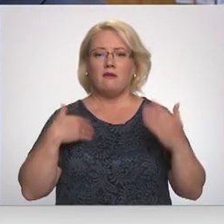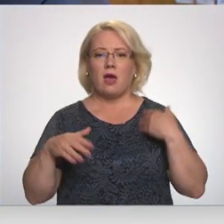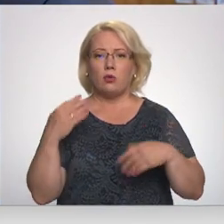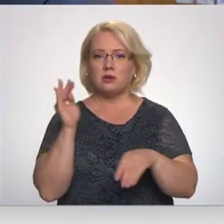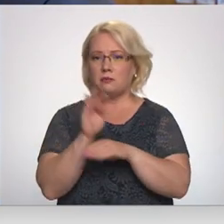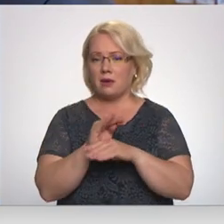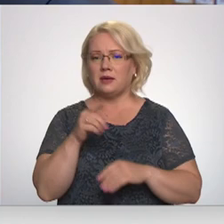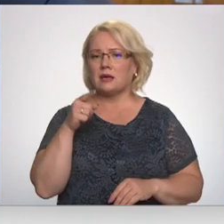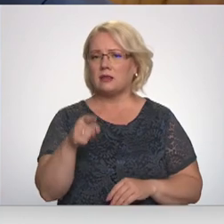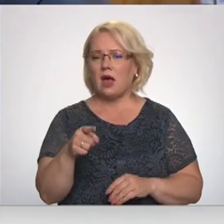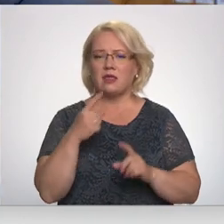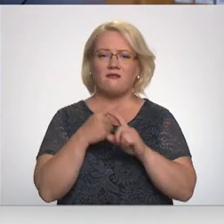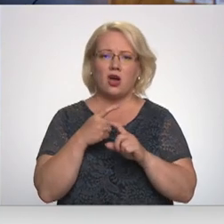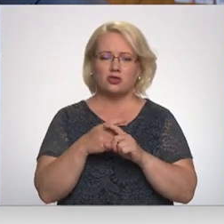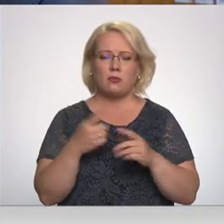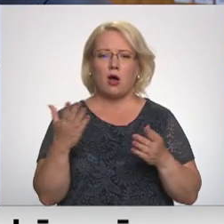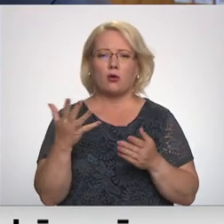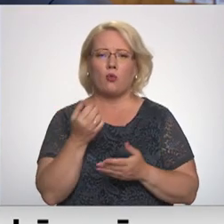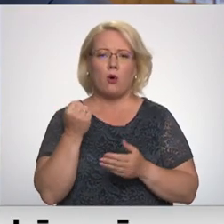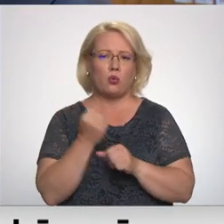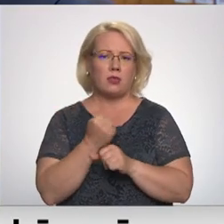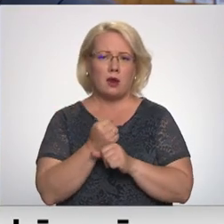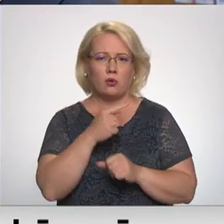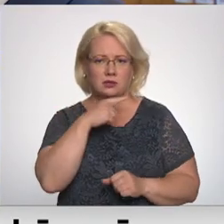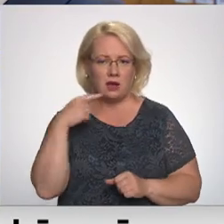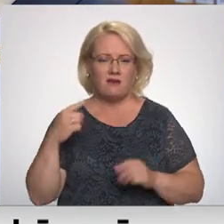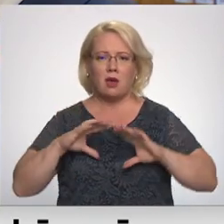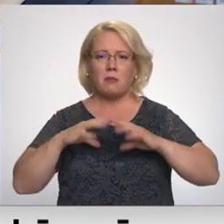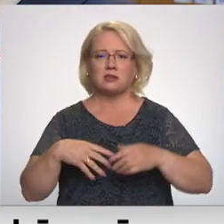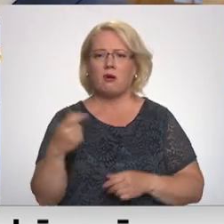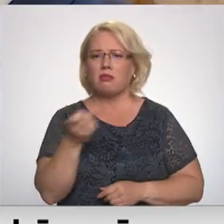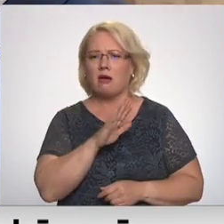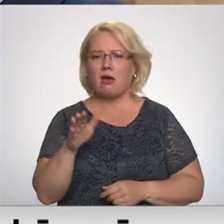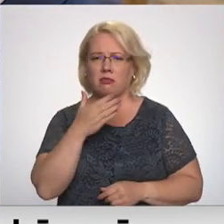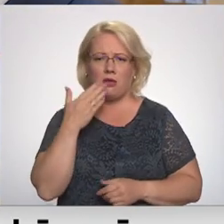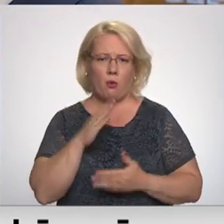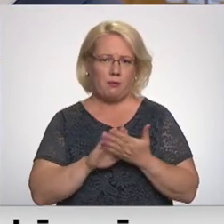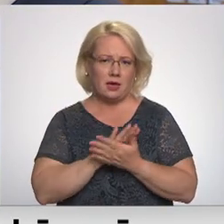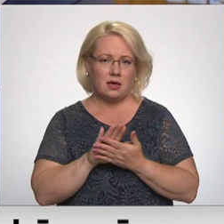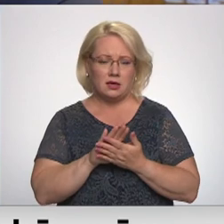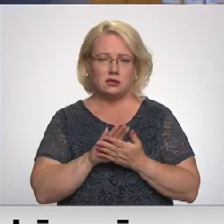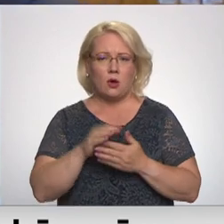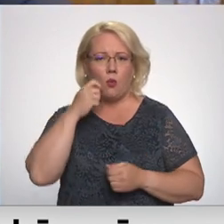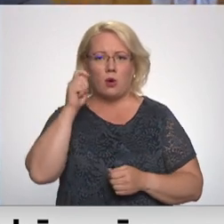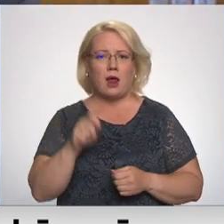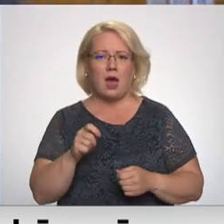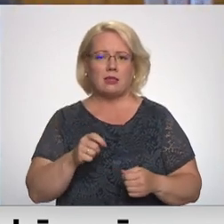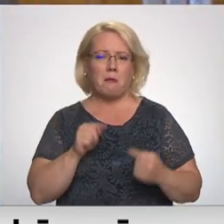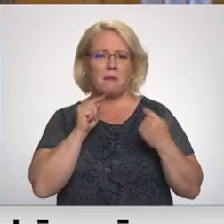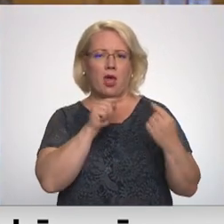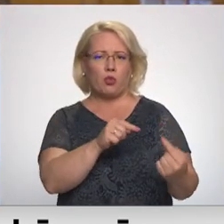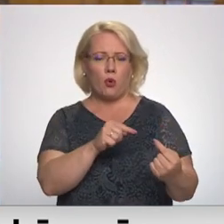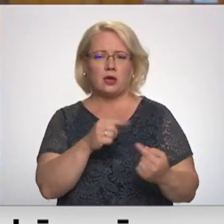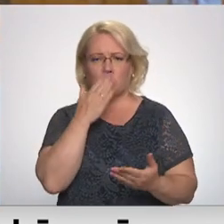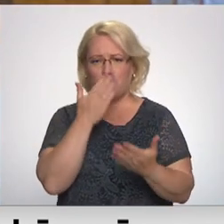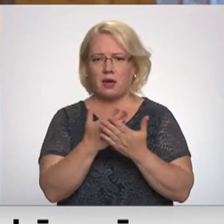piebilst, ka tāda fašisma, ar ko tagad nodarbojas Krievija, pasaulē nekad nav bijis. Ukraina tam pretojas un domāja, ka